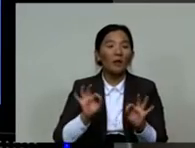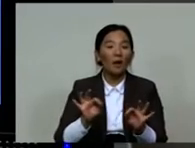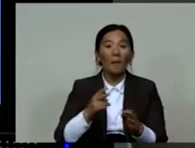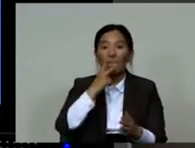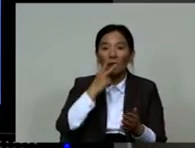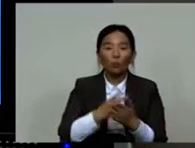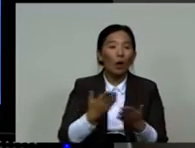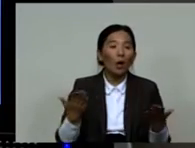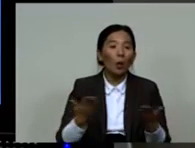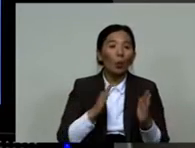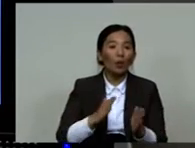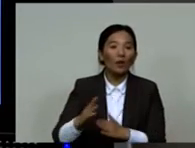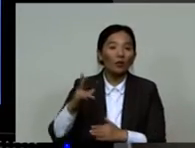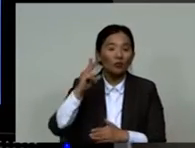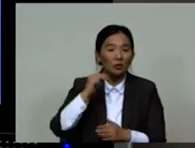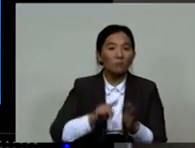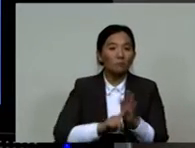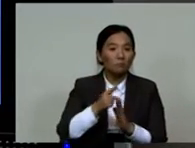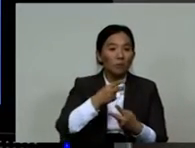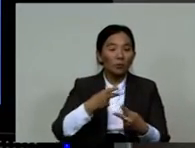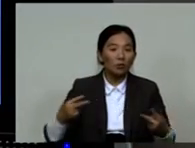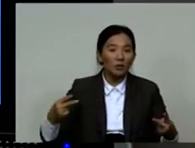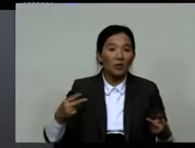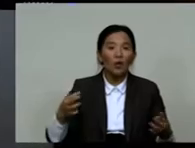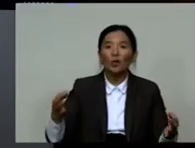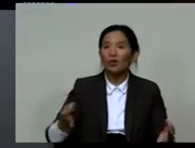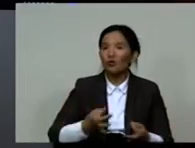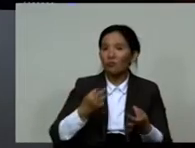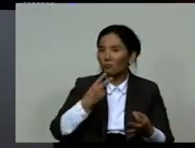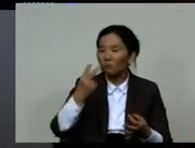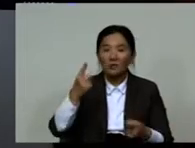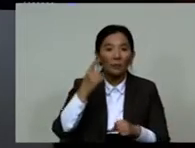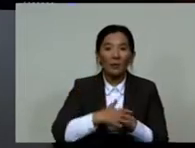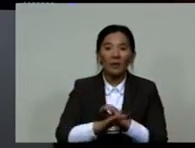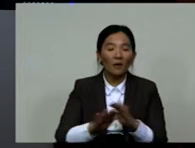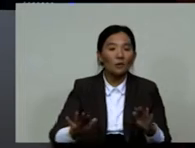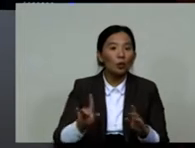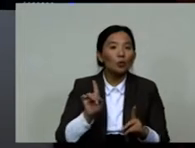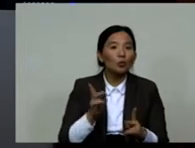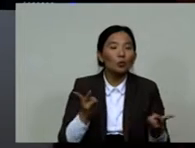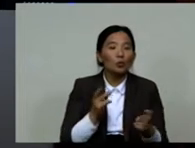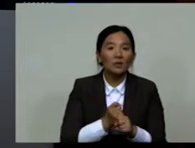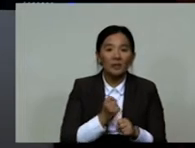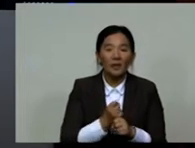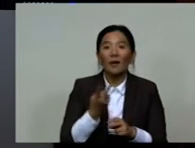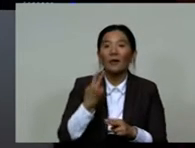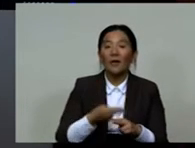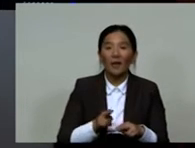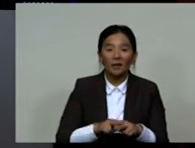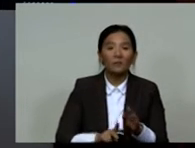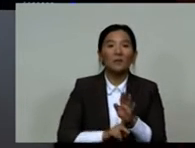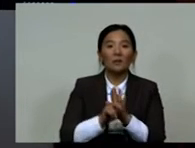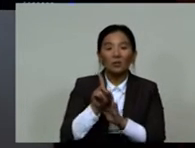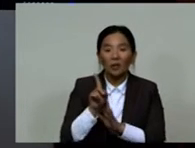Посмотрите, какой ряд чисел у нас получился. Ничего не понятно. Что мы должны сделать? Для этого